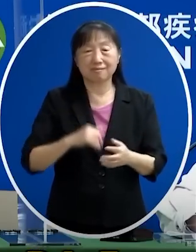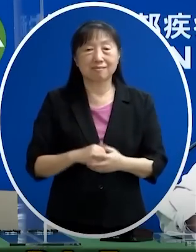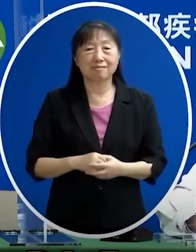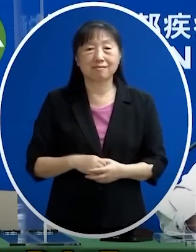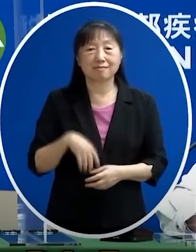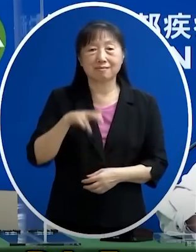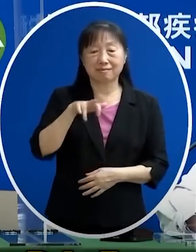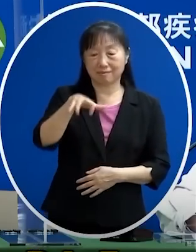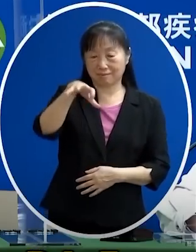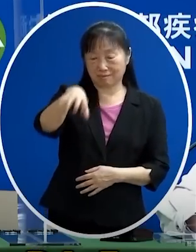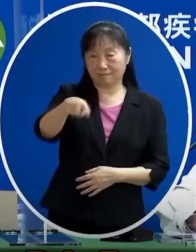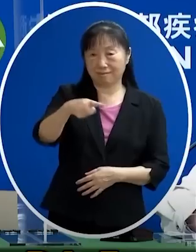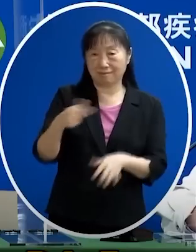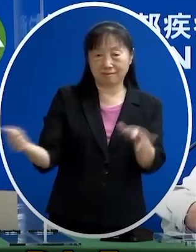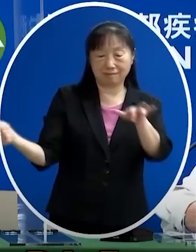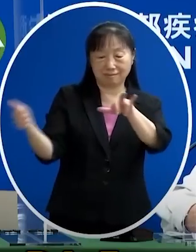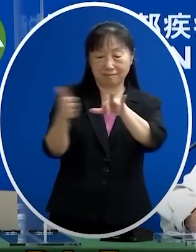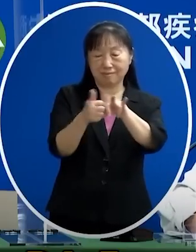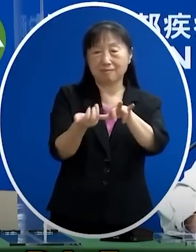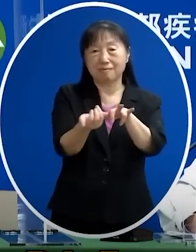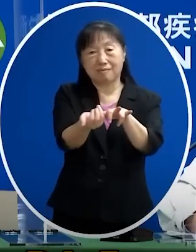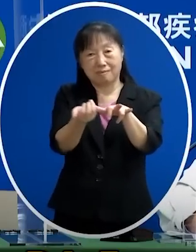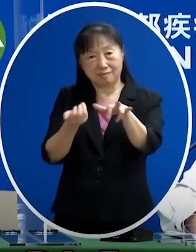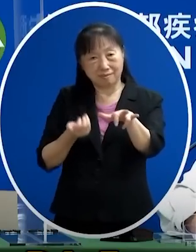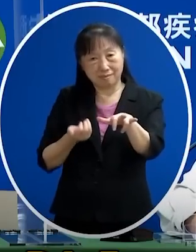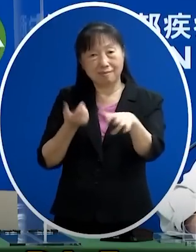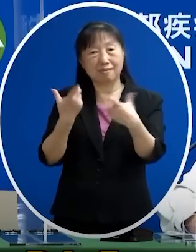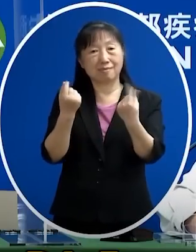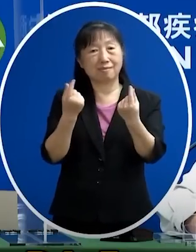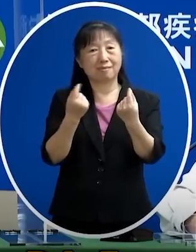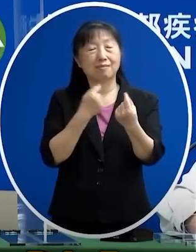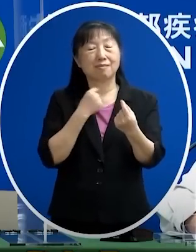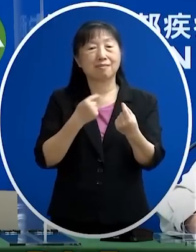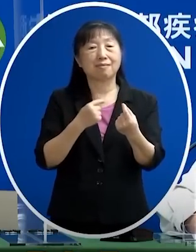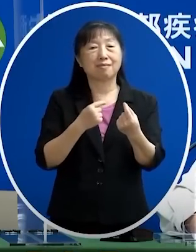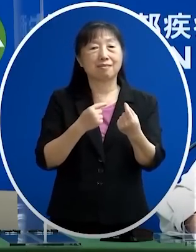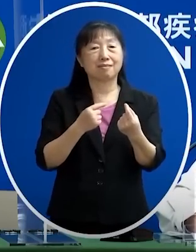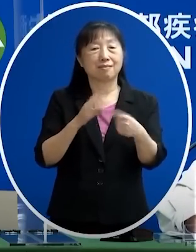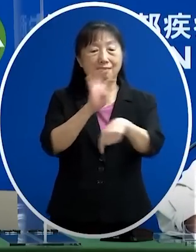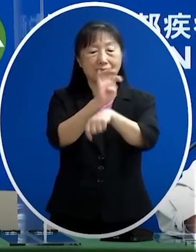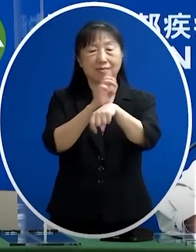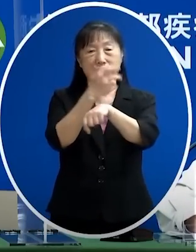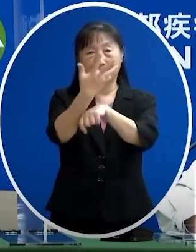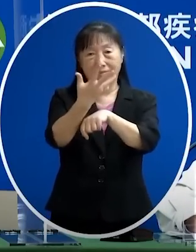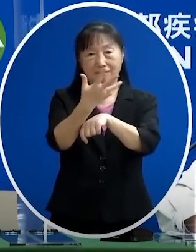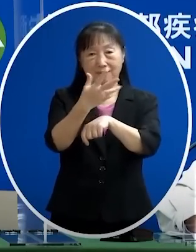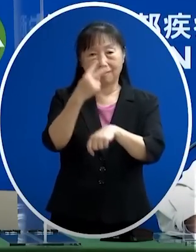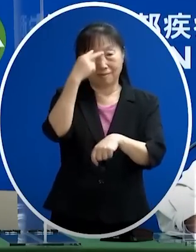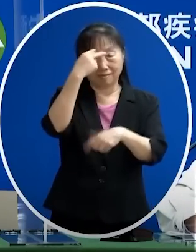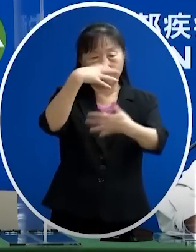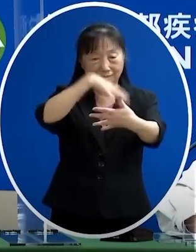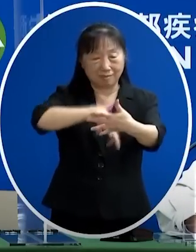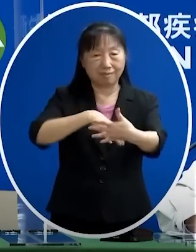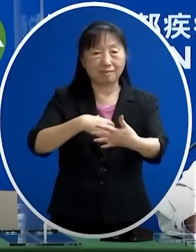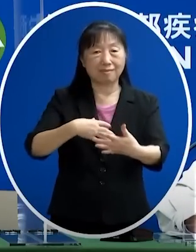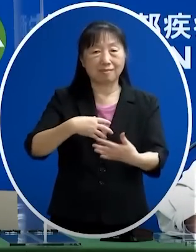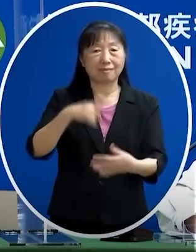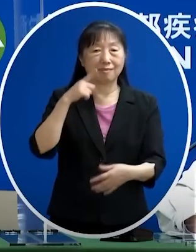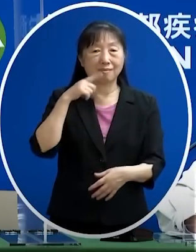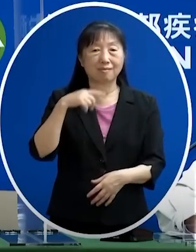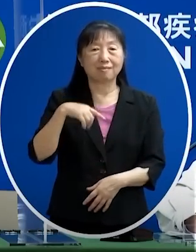在边境你要登机前你还是要有一个48小时内的 PCR 检测，落